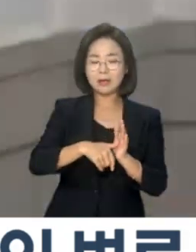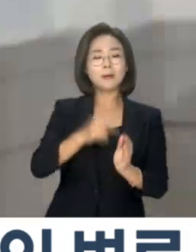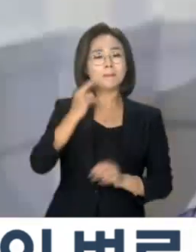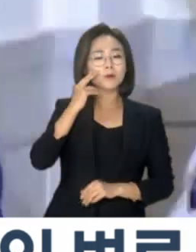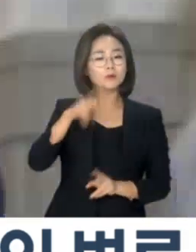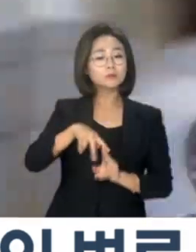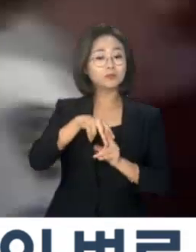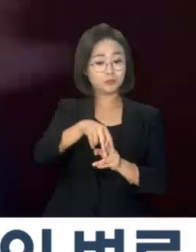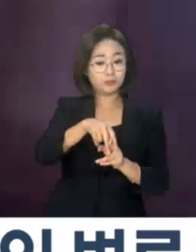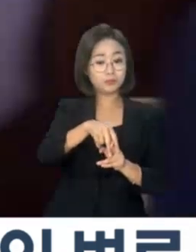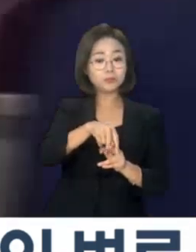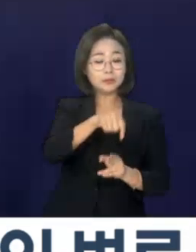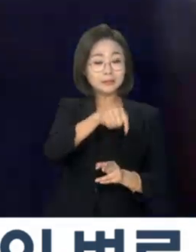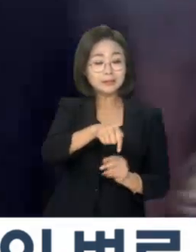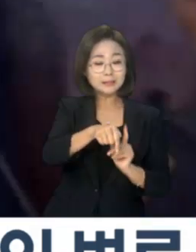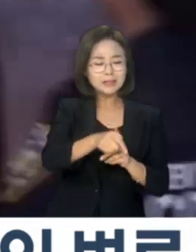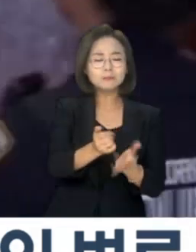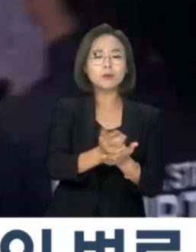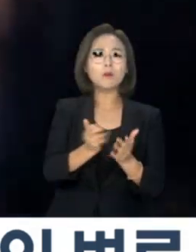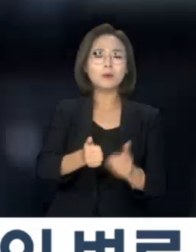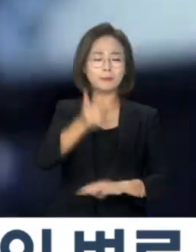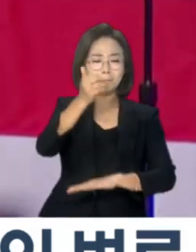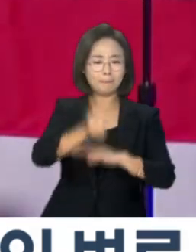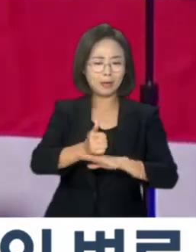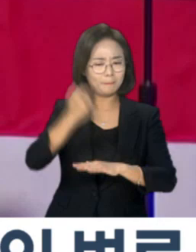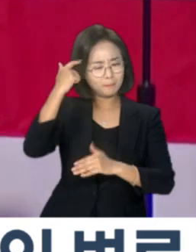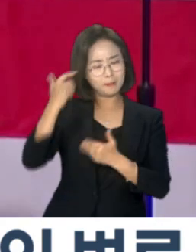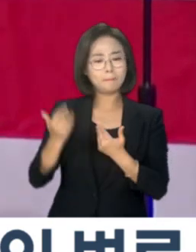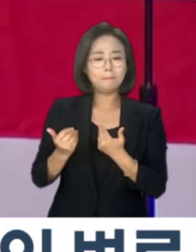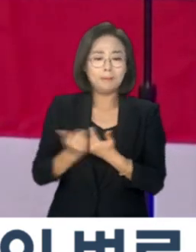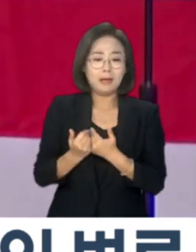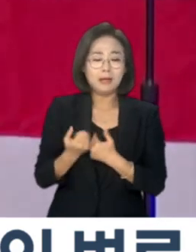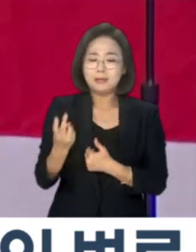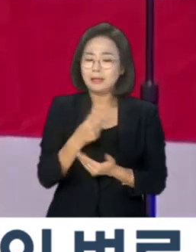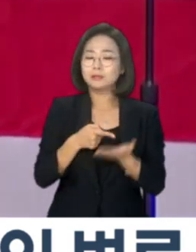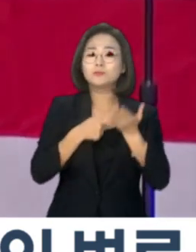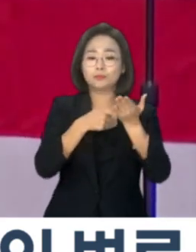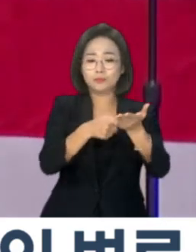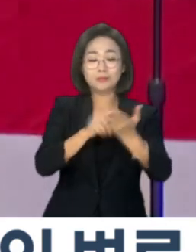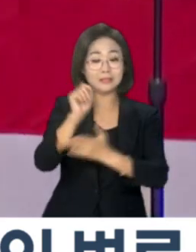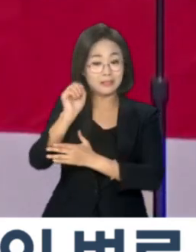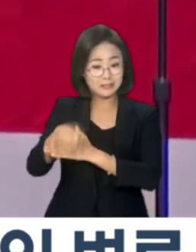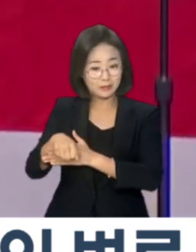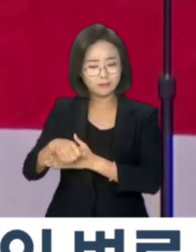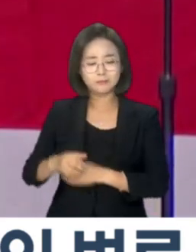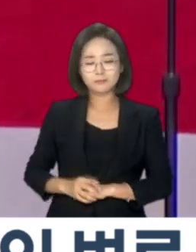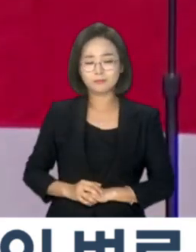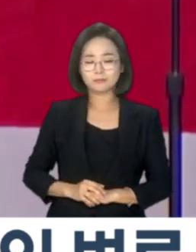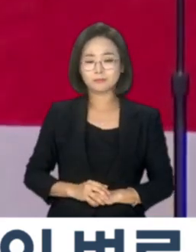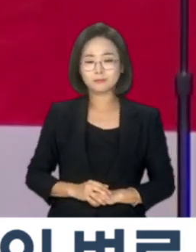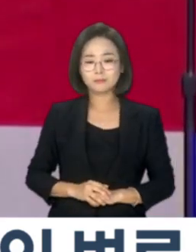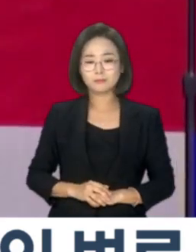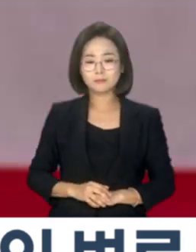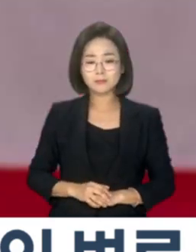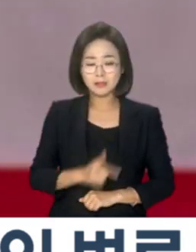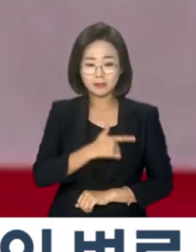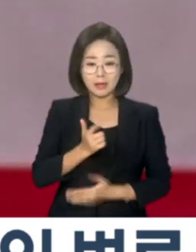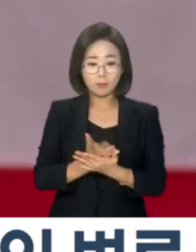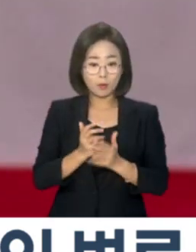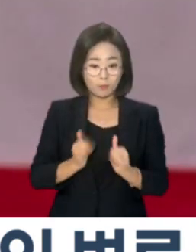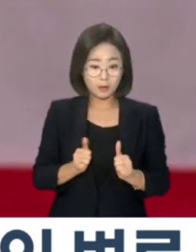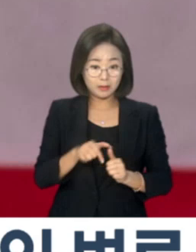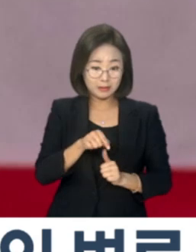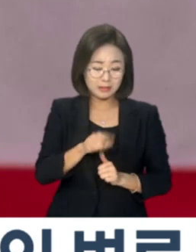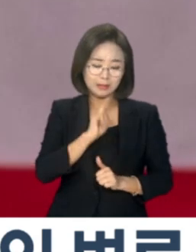출마를 제안한 콜로라도주 대법원 판결에 불복해 제기한 상소를 받아들이기로 했습니다 연방 대법원은